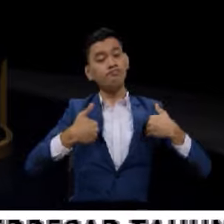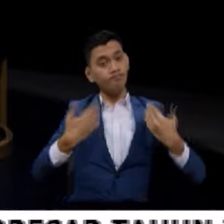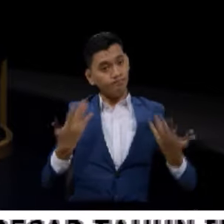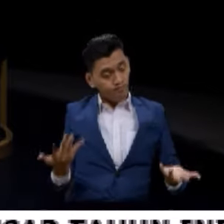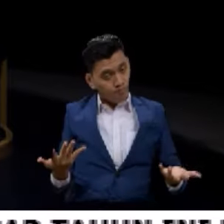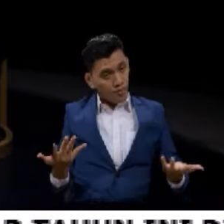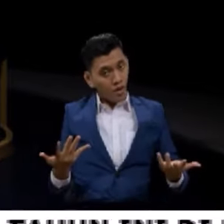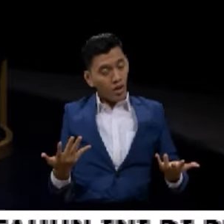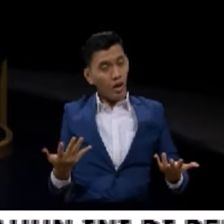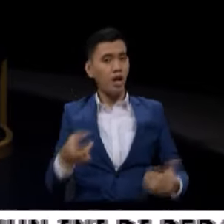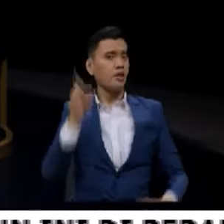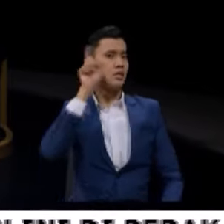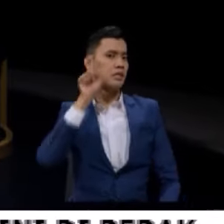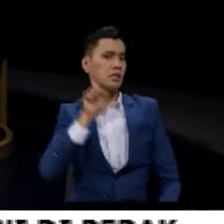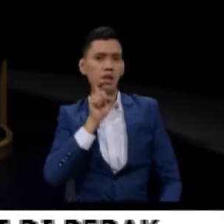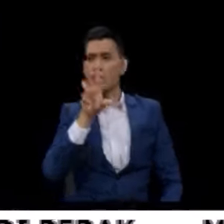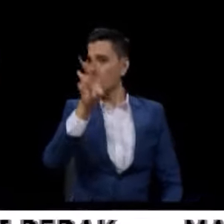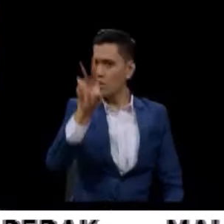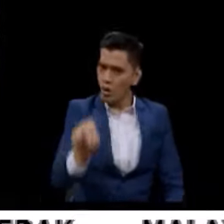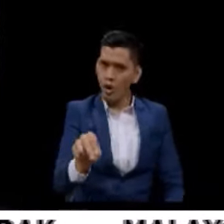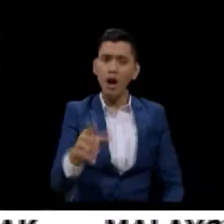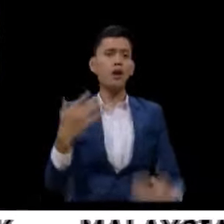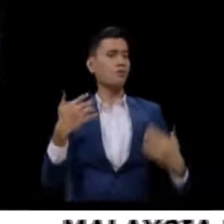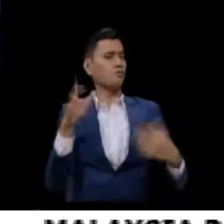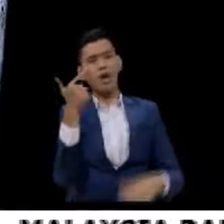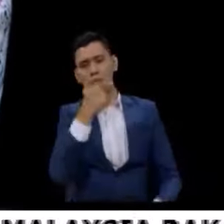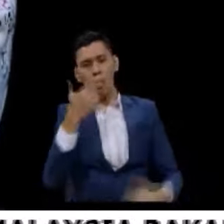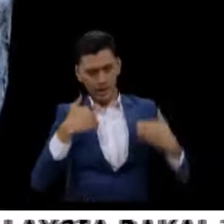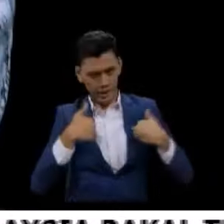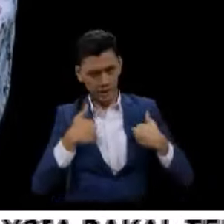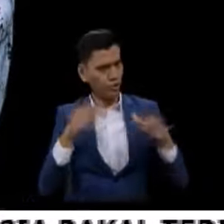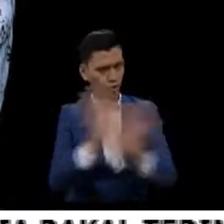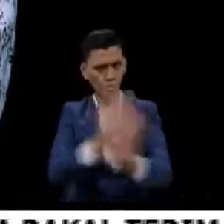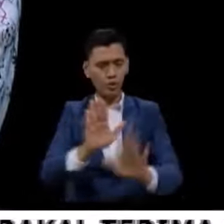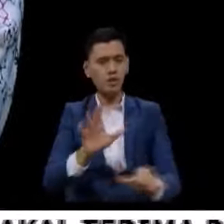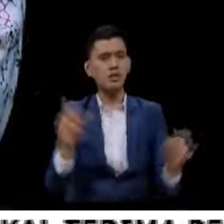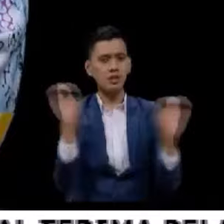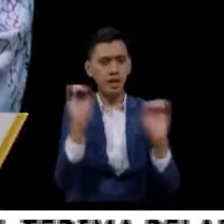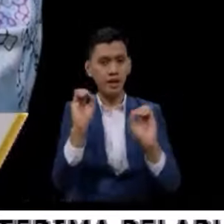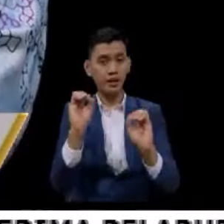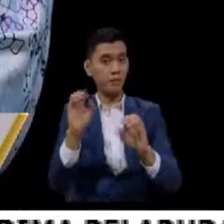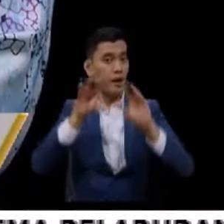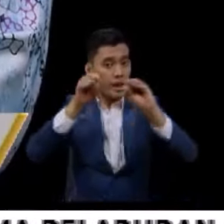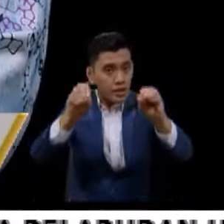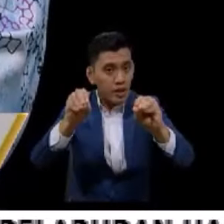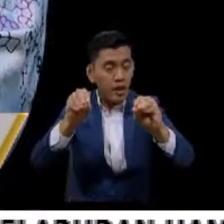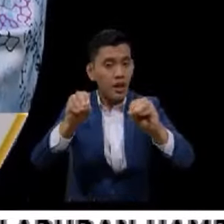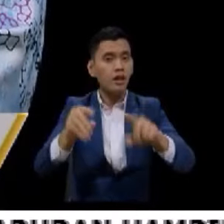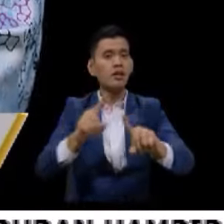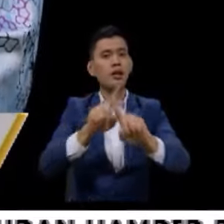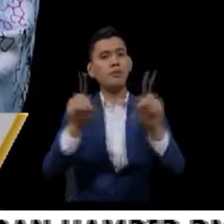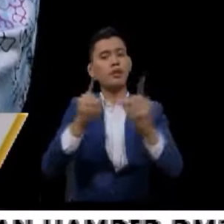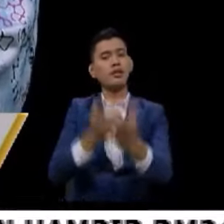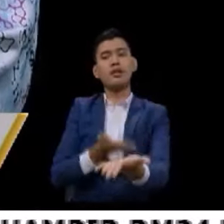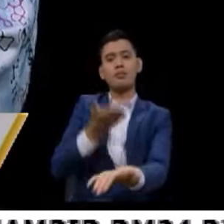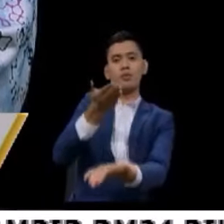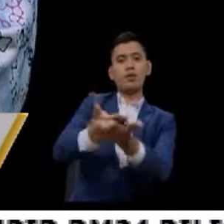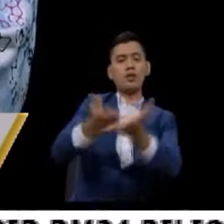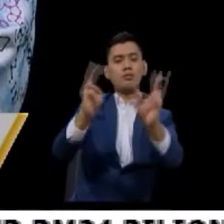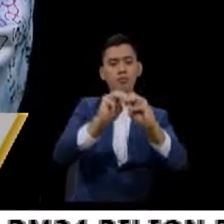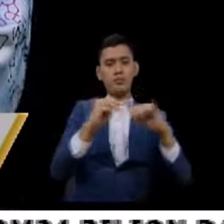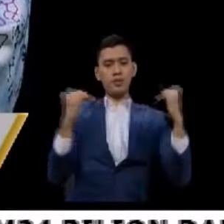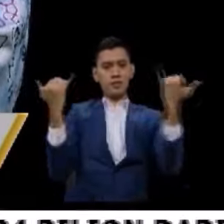apa porno sebagainya unsur-unsur ranjang sebagainya kita tanda-tanda message tapi terbukti Alhamdulillah masyarakat